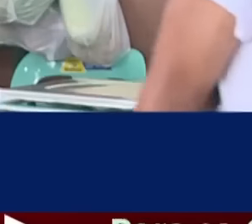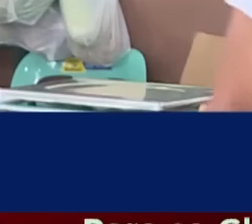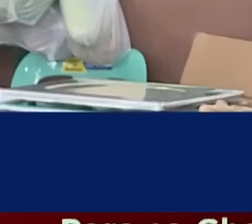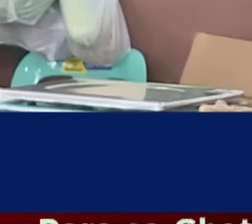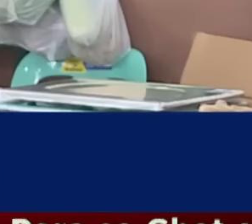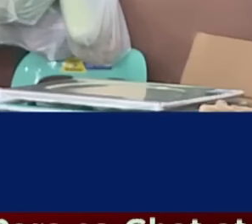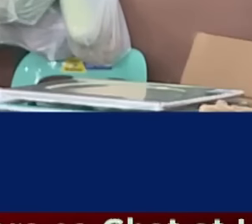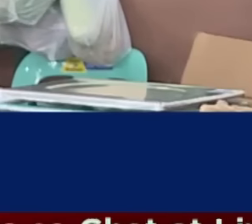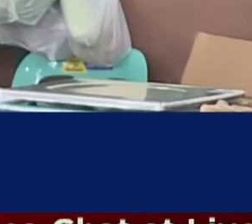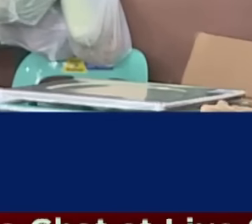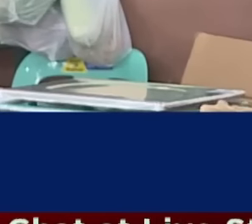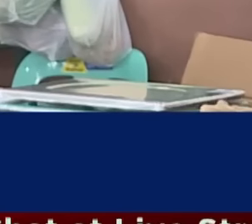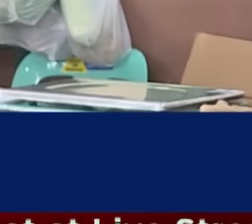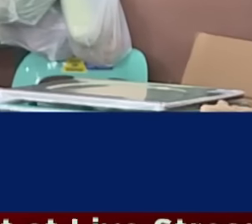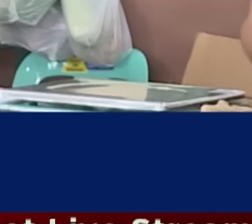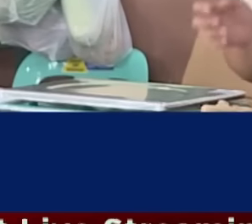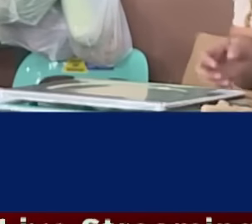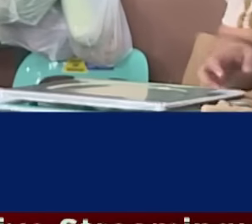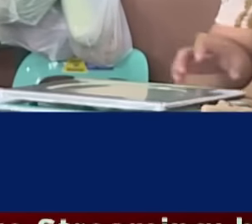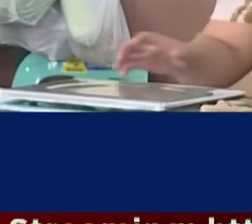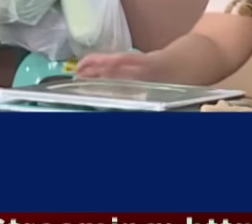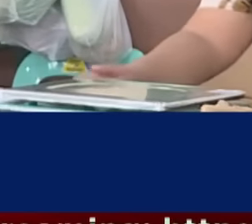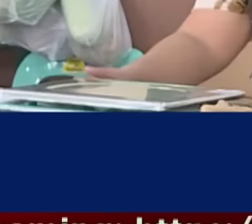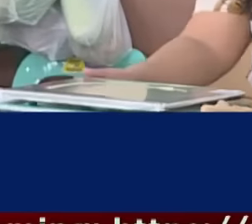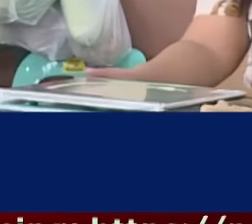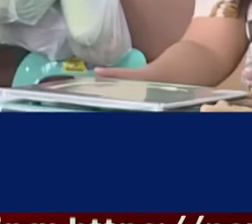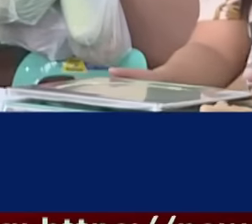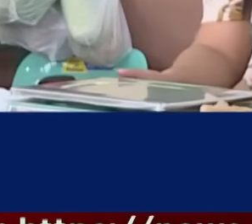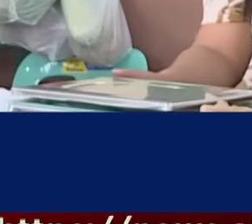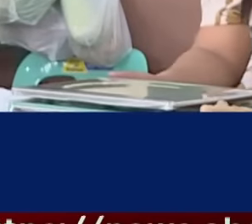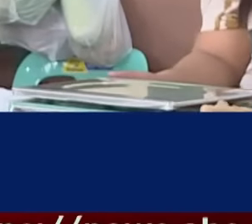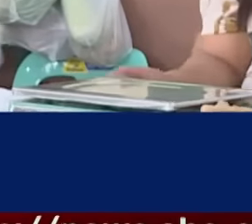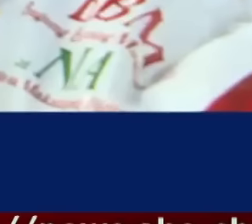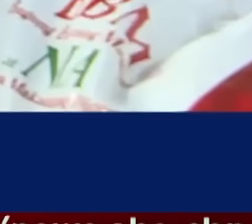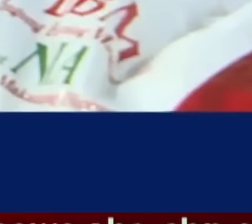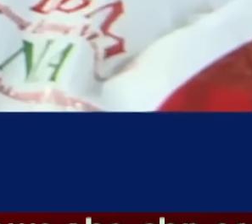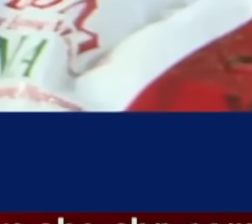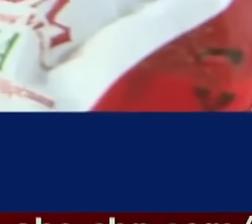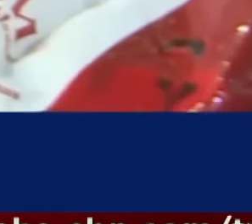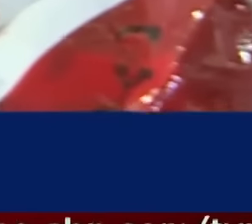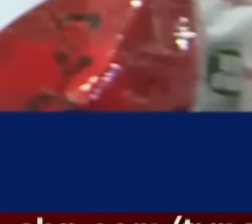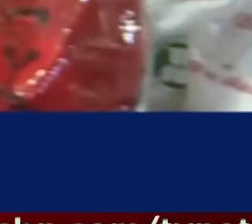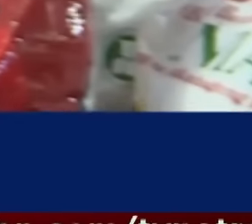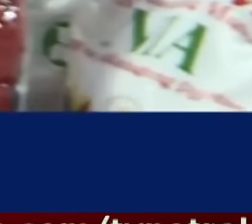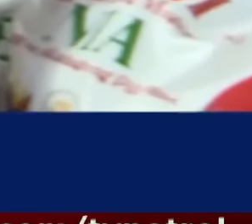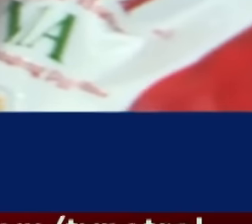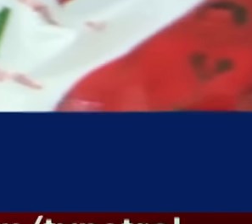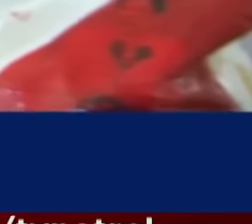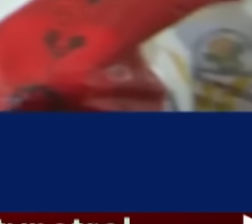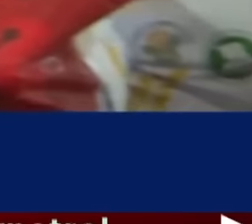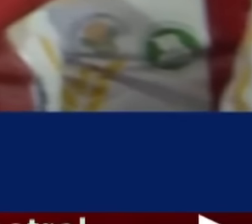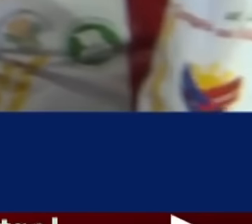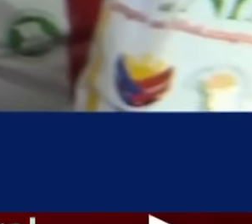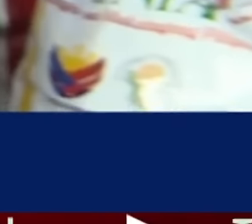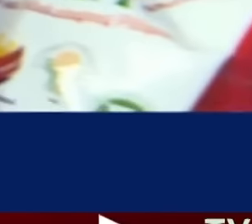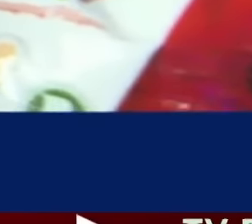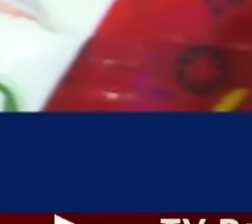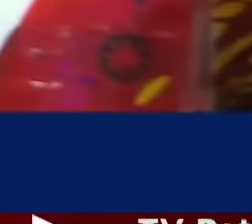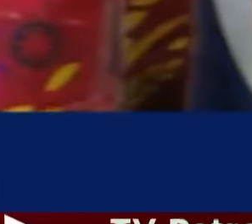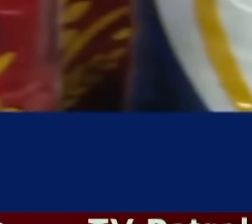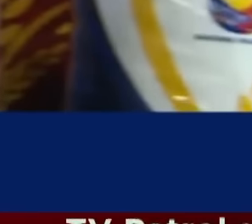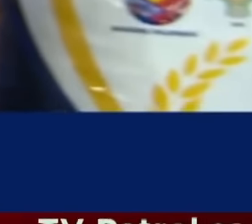ngayon halos 2 kilo na yung katapat niya pag ito yung nabibili. Iba pa ang programang ito sa naunang